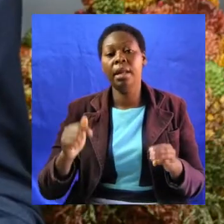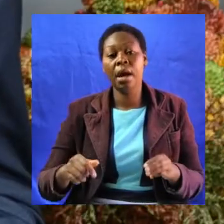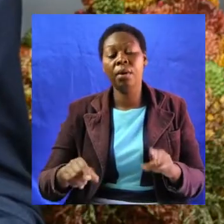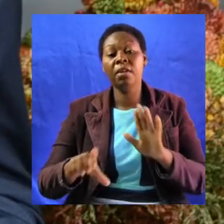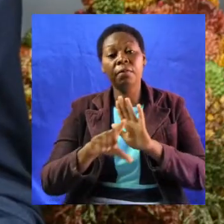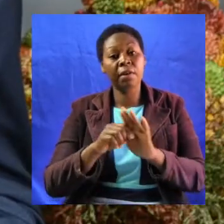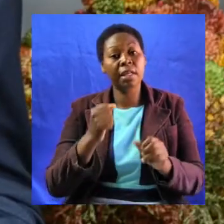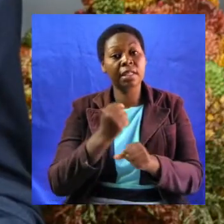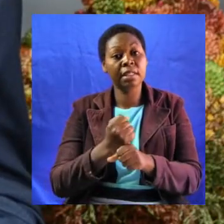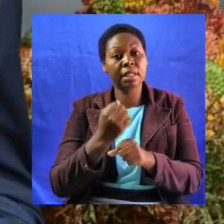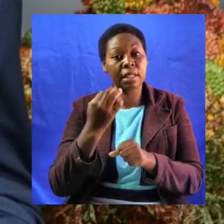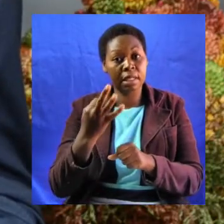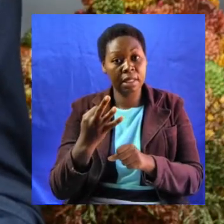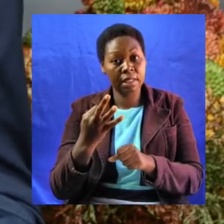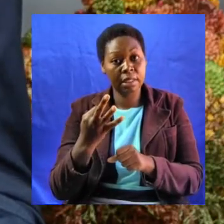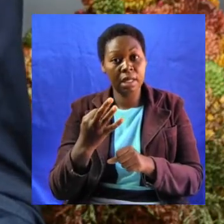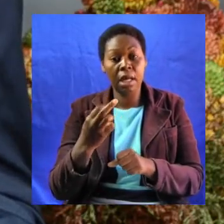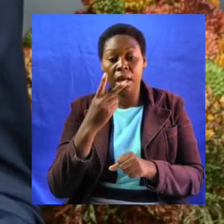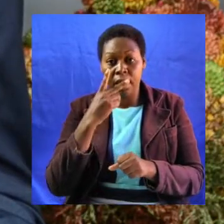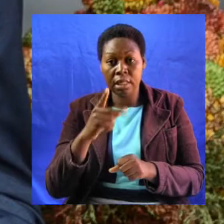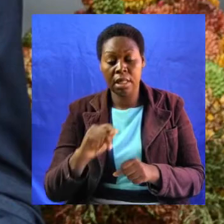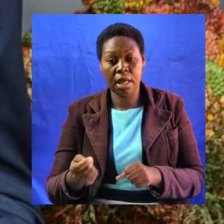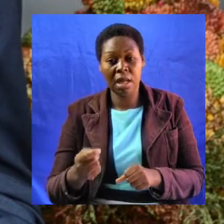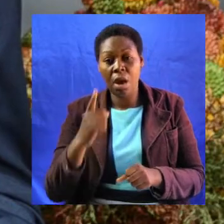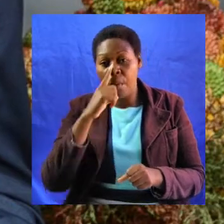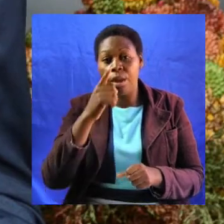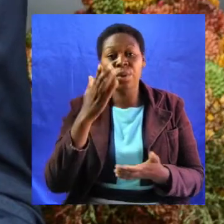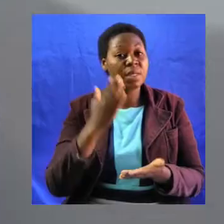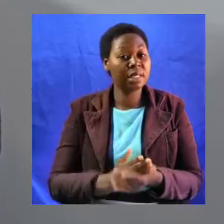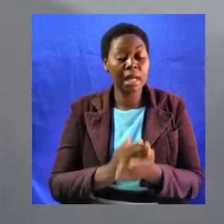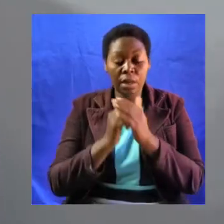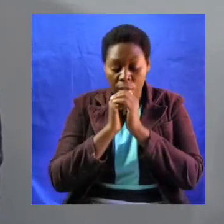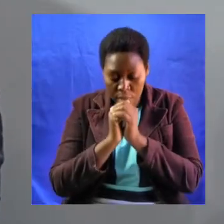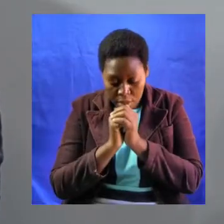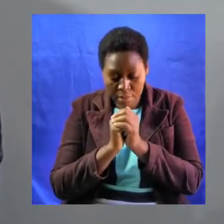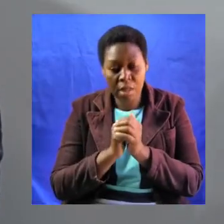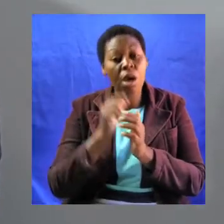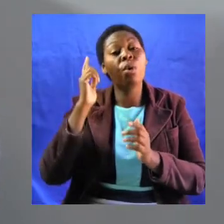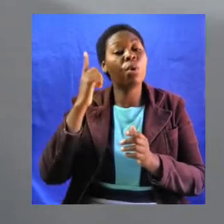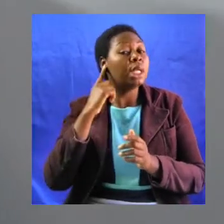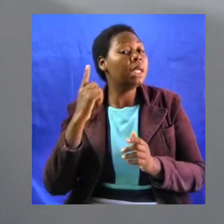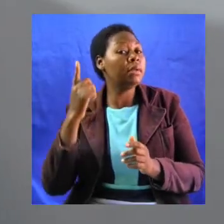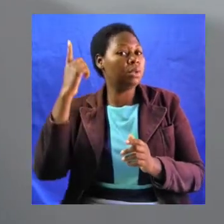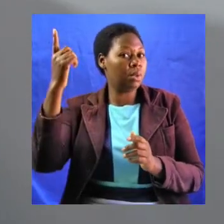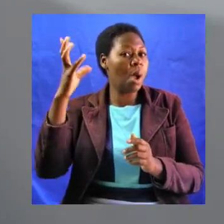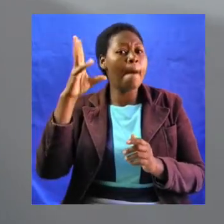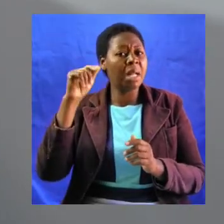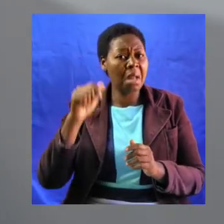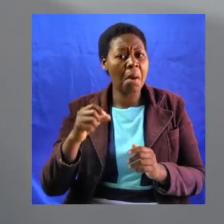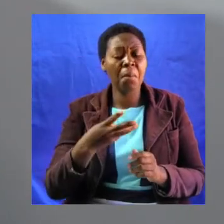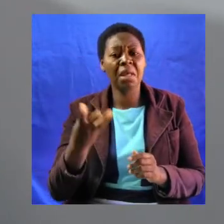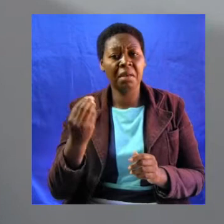Akati iwewo kubvira pawatanga kunamata wainzikwa. But chadileya pane muchinda